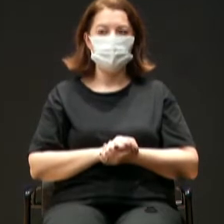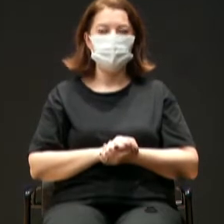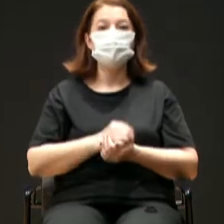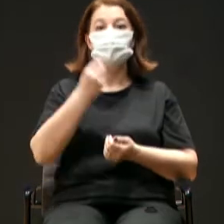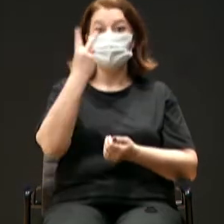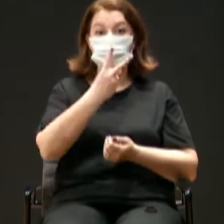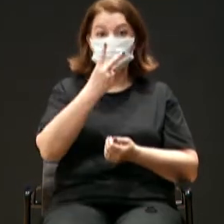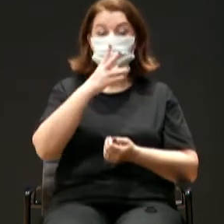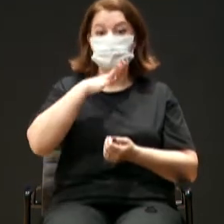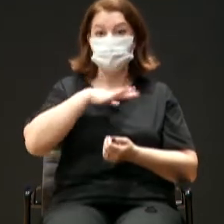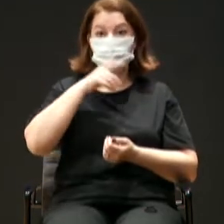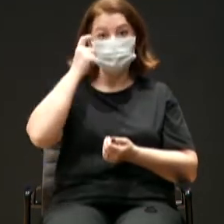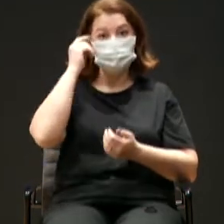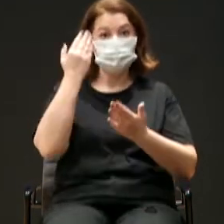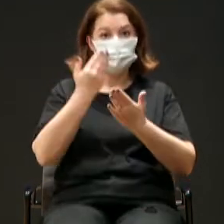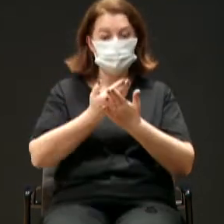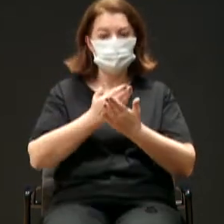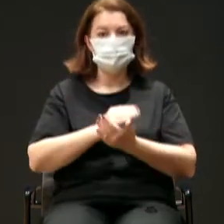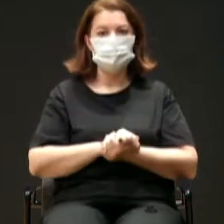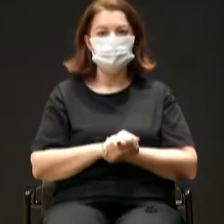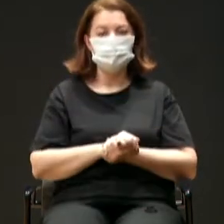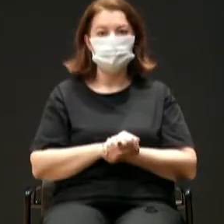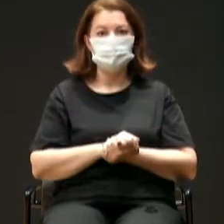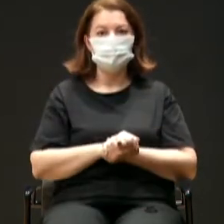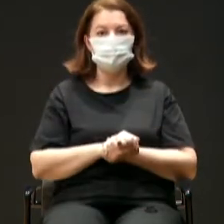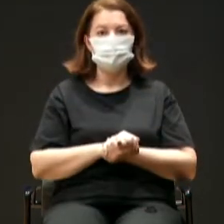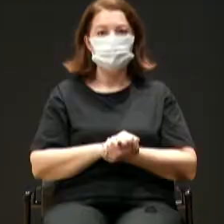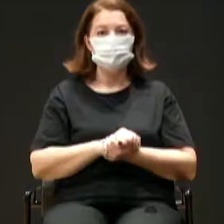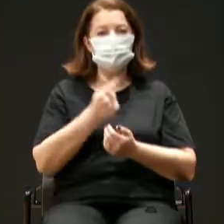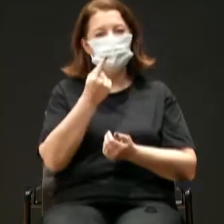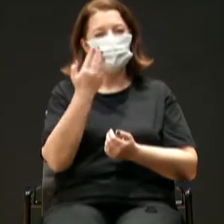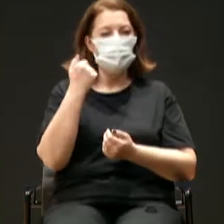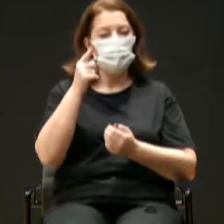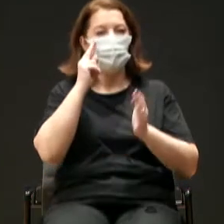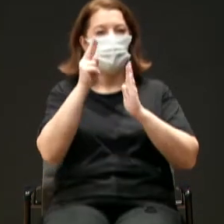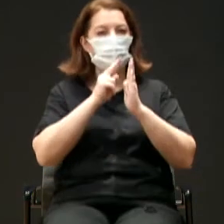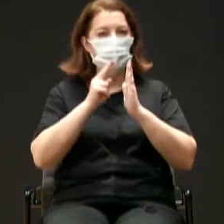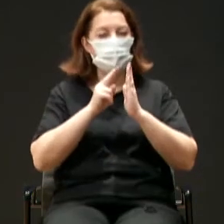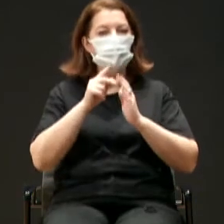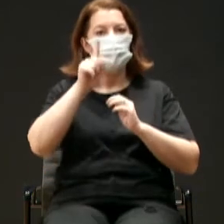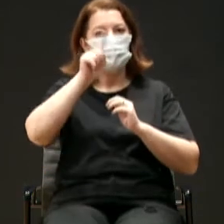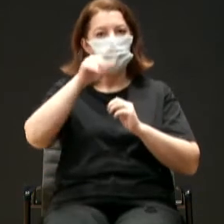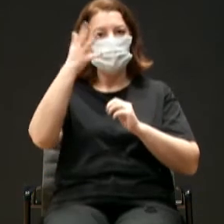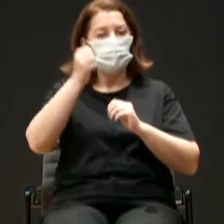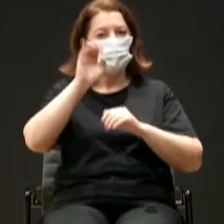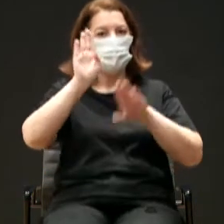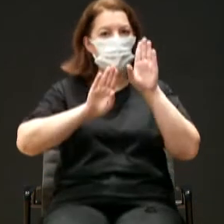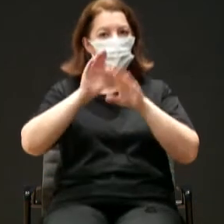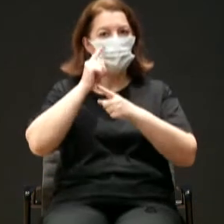İkinci önergemiz Sayın Başkan, Yakuplu Mahallesi'yle. Önce okumuş olduğunuz önergeyi bir gündeme alalım.